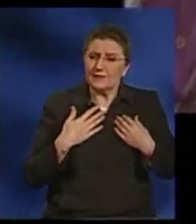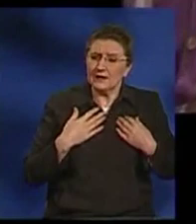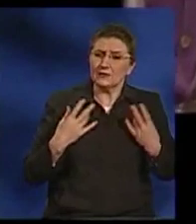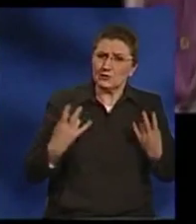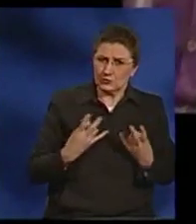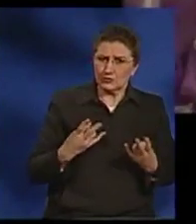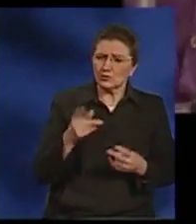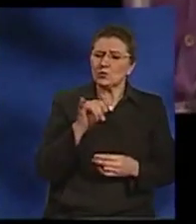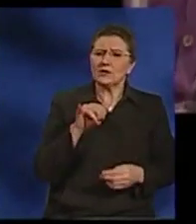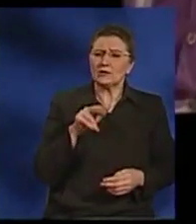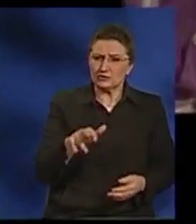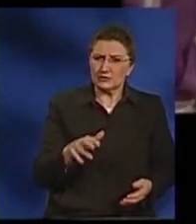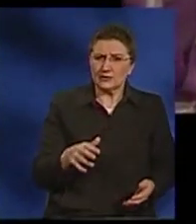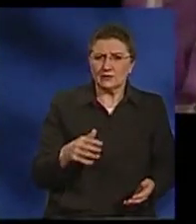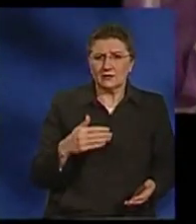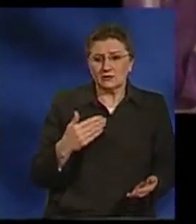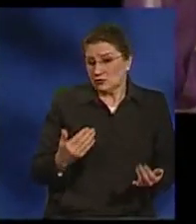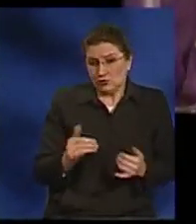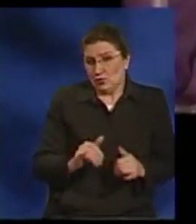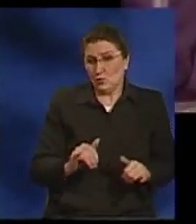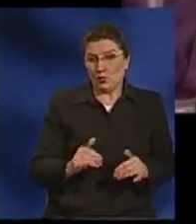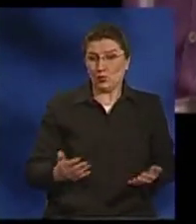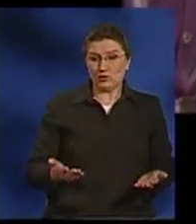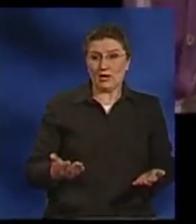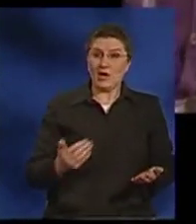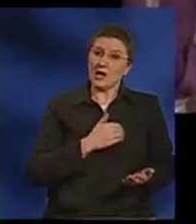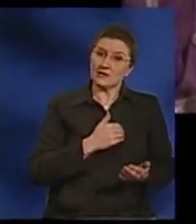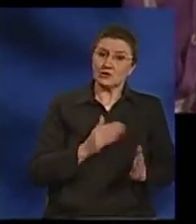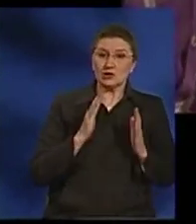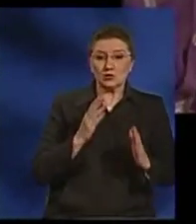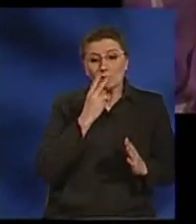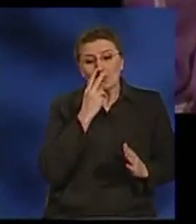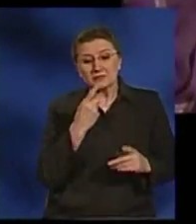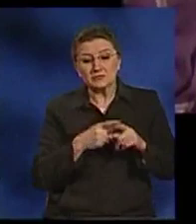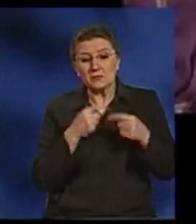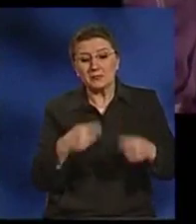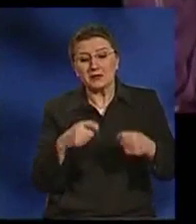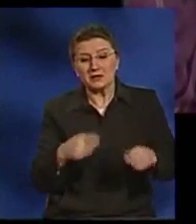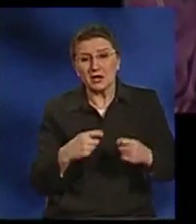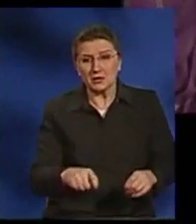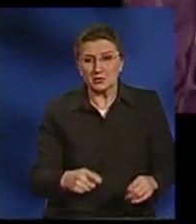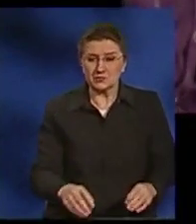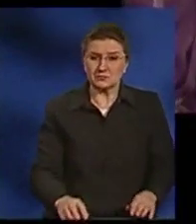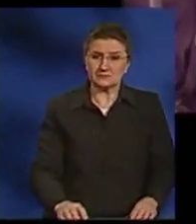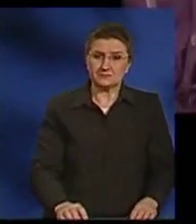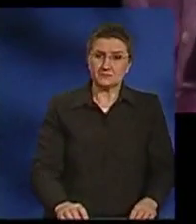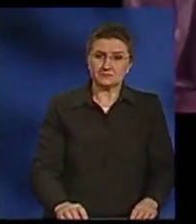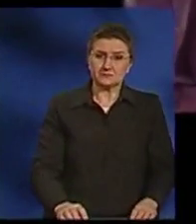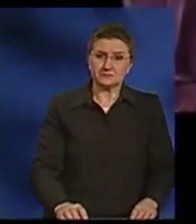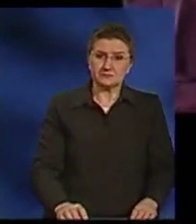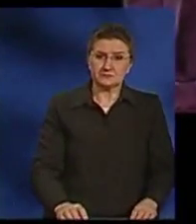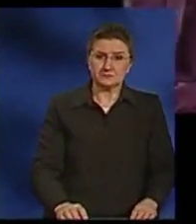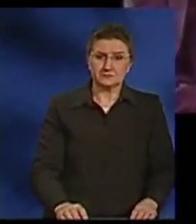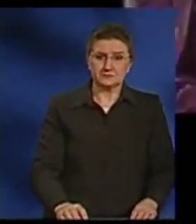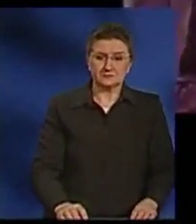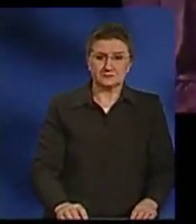извините. Ты куда направляешься? Вообще-то никуда. Я хотел только взглянуть на эти корешки, господин. Мне было не